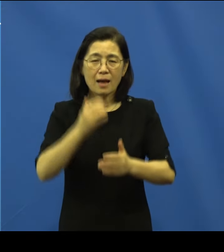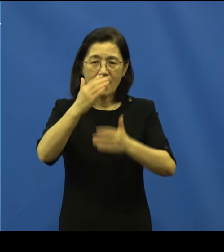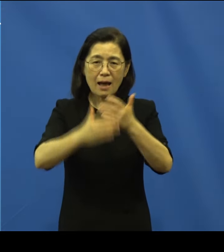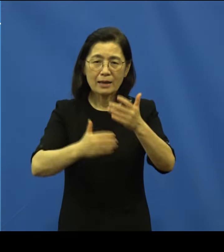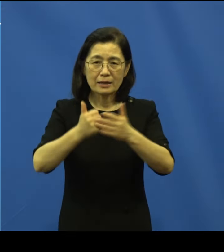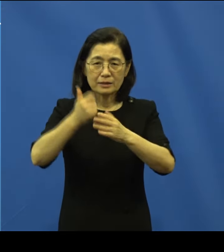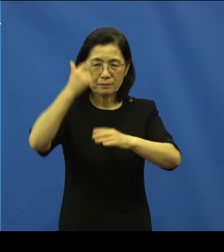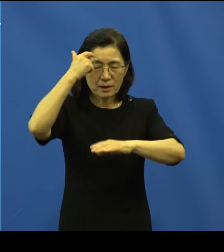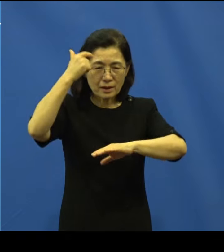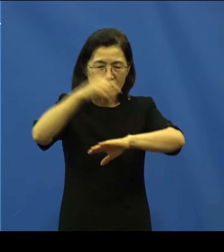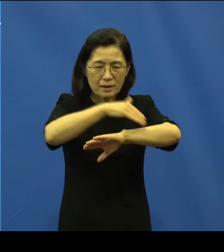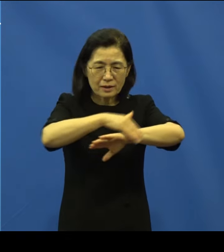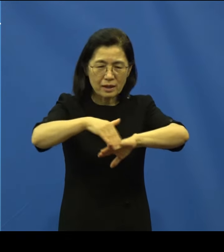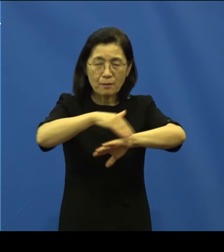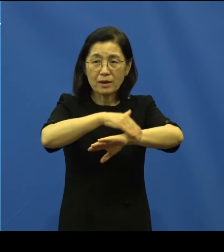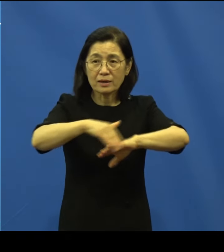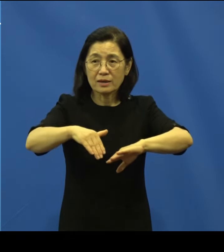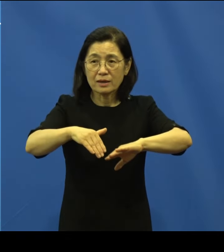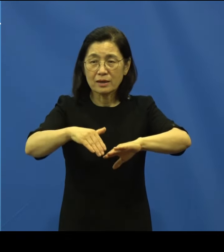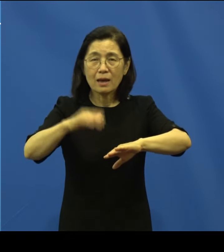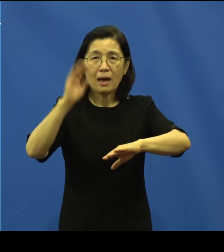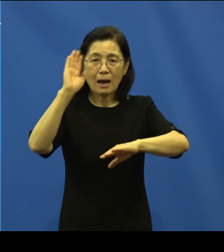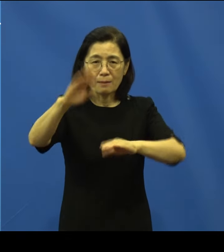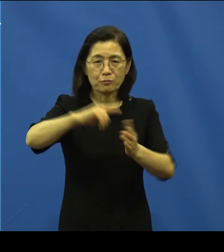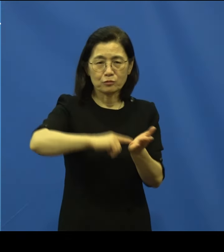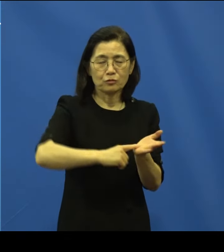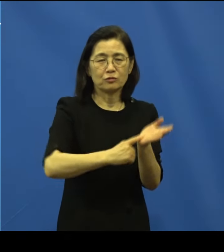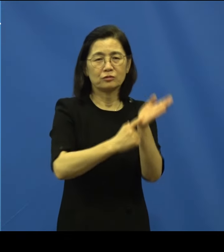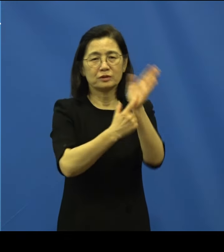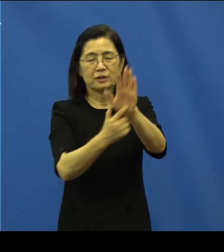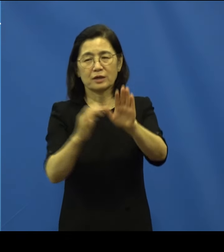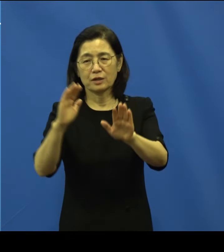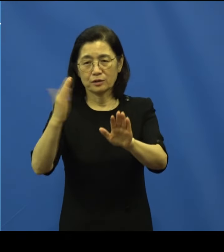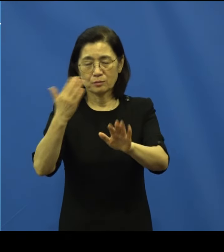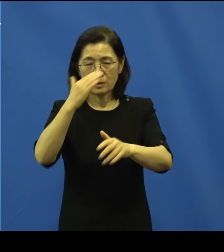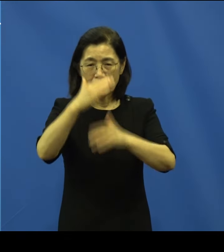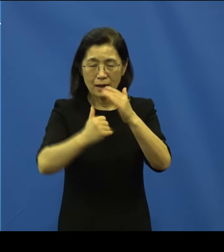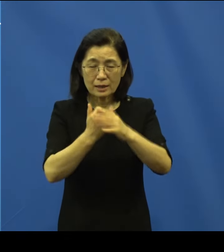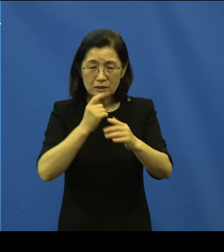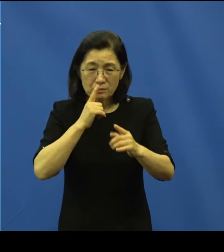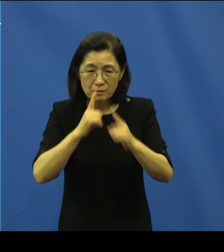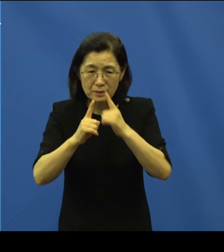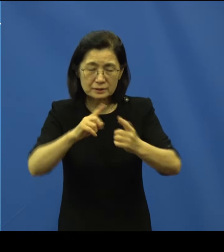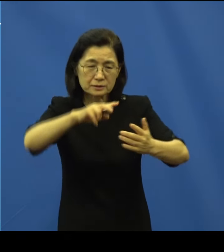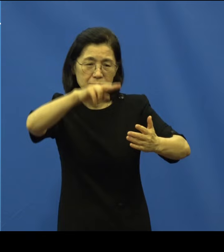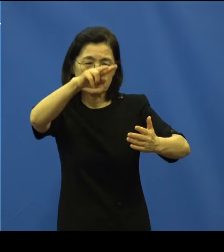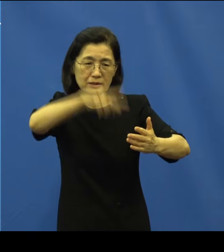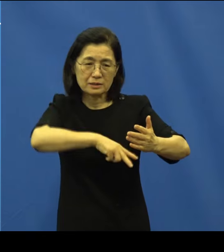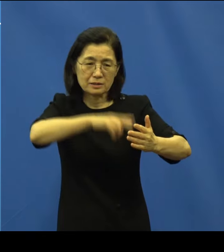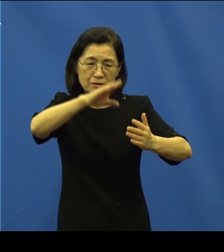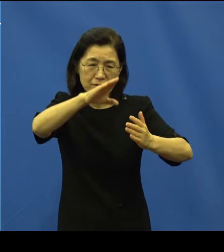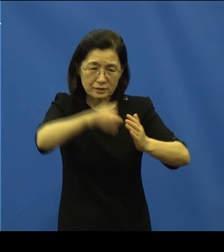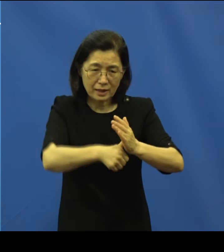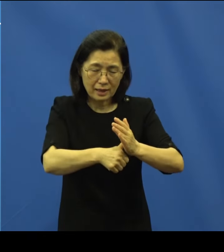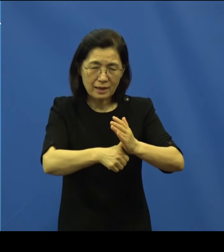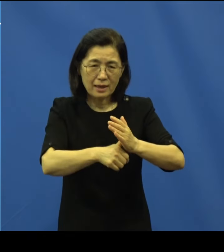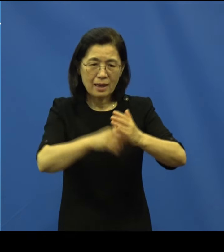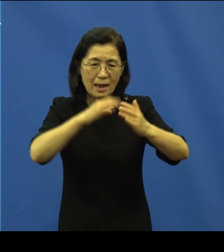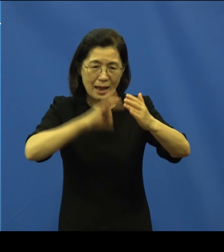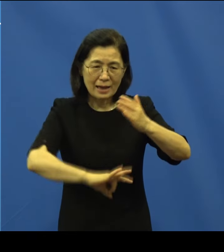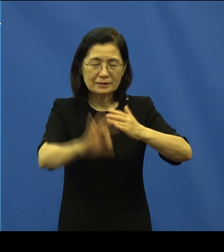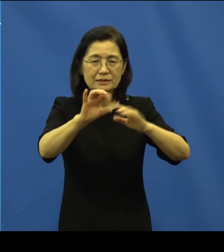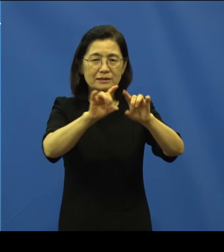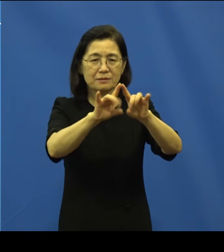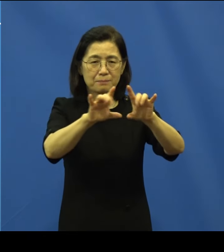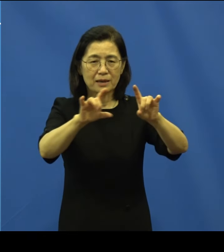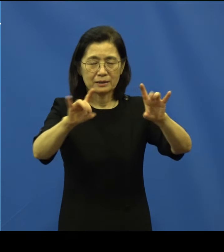계획들이 다 전부가 드러나게 돼요. 그래서 주의 말씀은 내 발의 등이요라는 말은 매일 아침마다 내